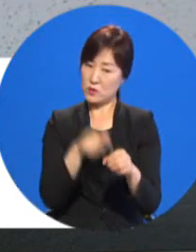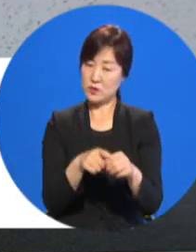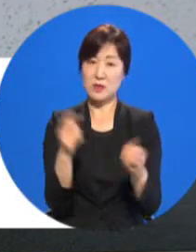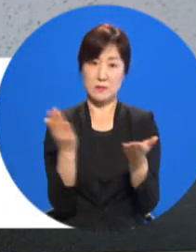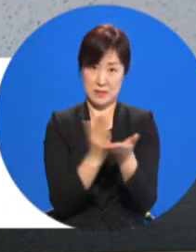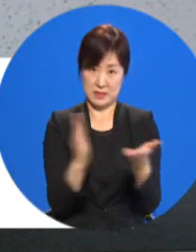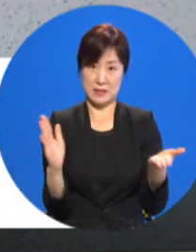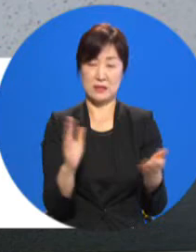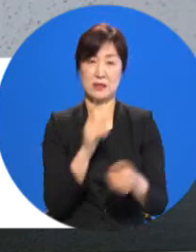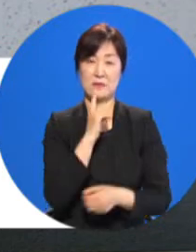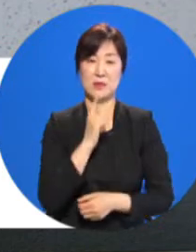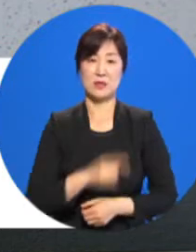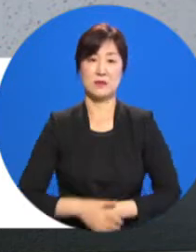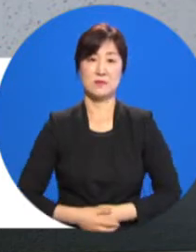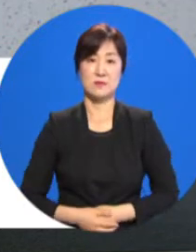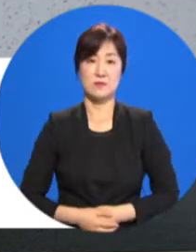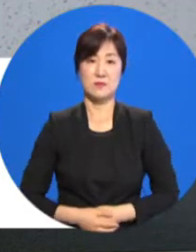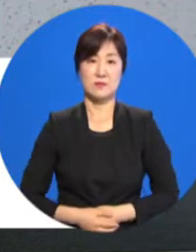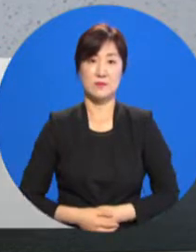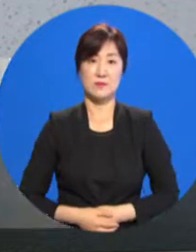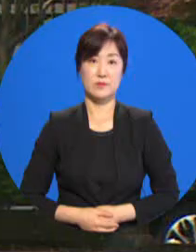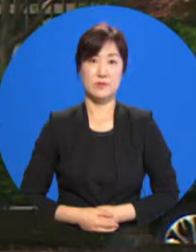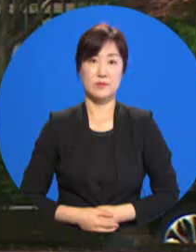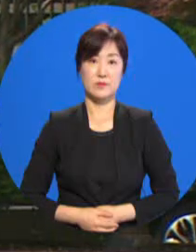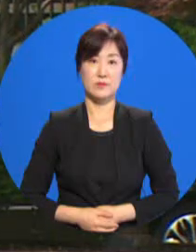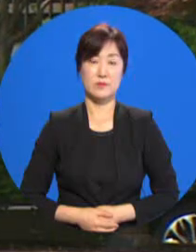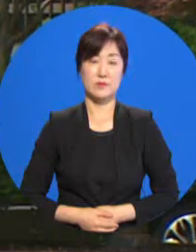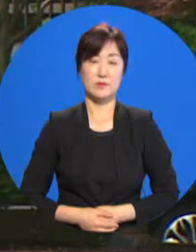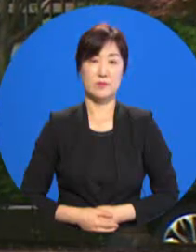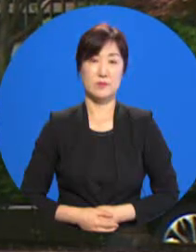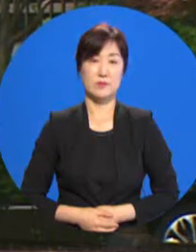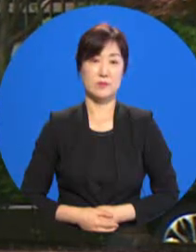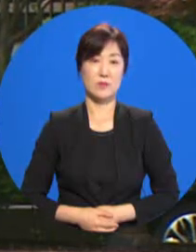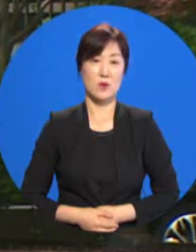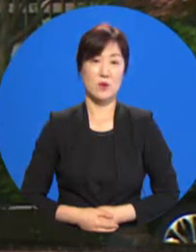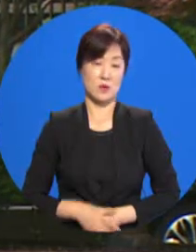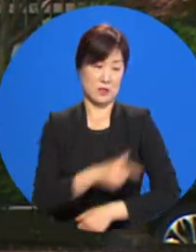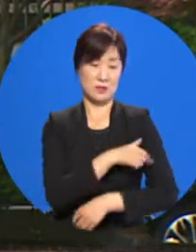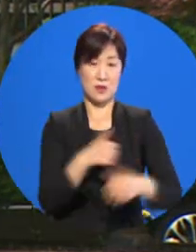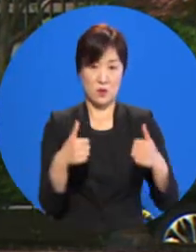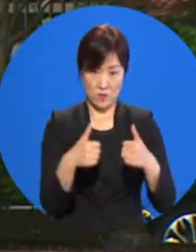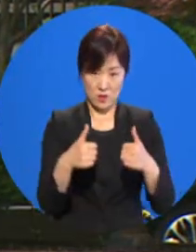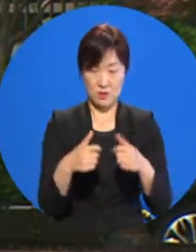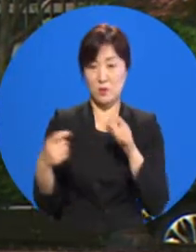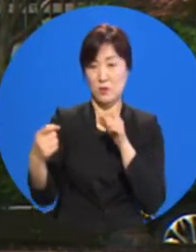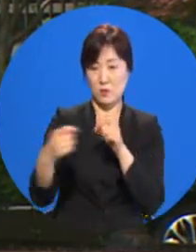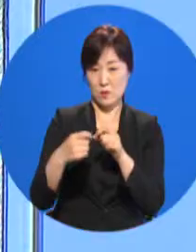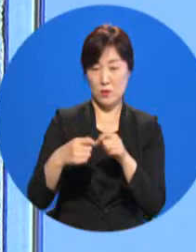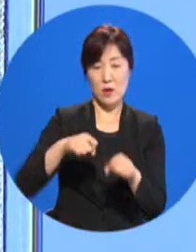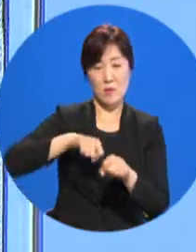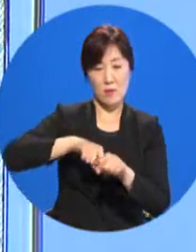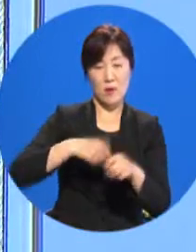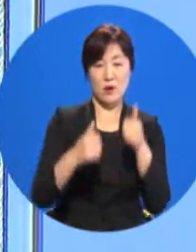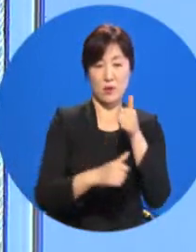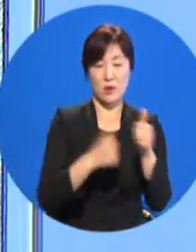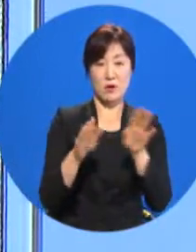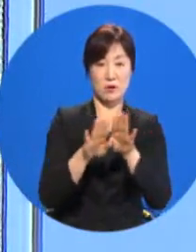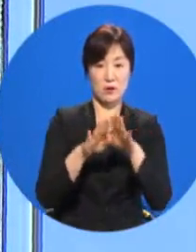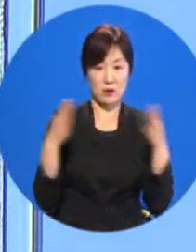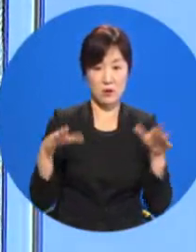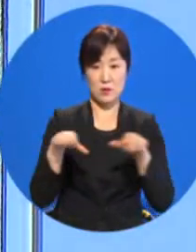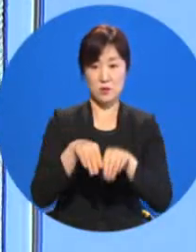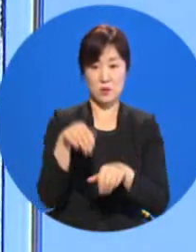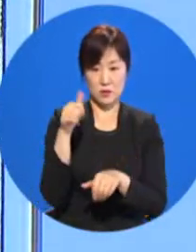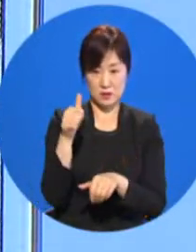목적에 많이 벗어난 내용이라고 생각합니다. 이사회는 조만간 직원 징계위원회를 열어 서장원 총장의